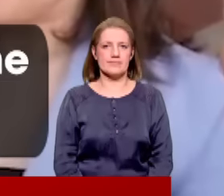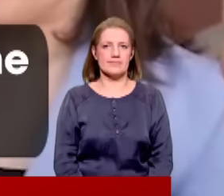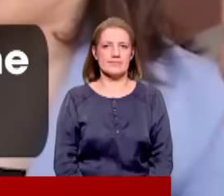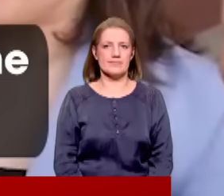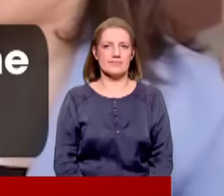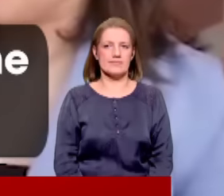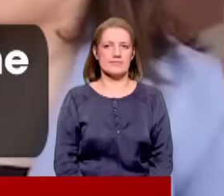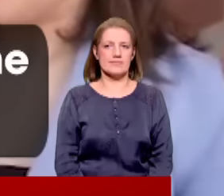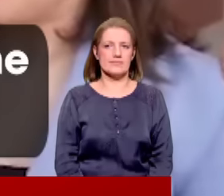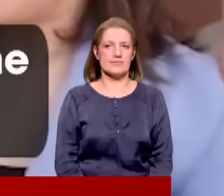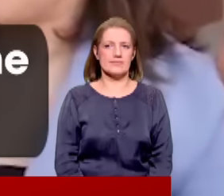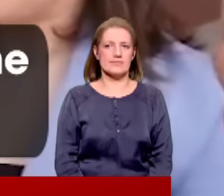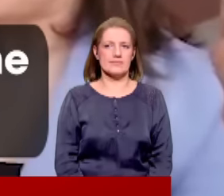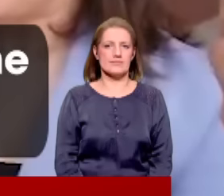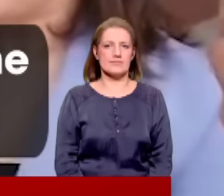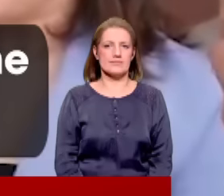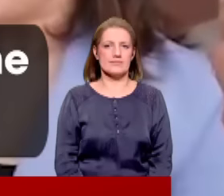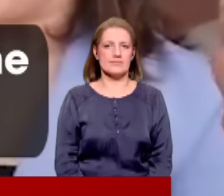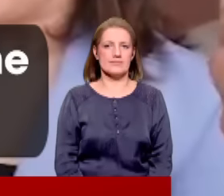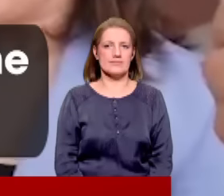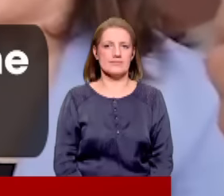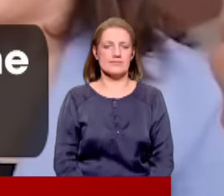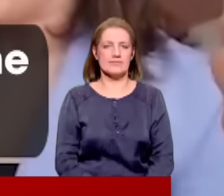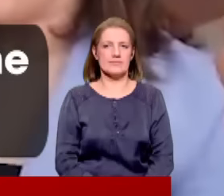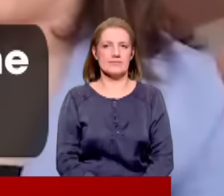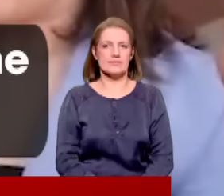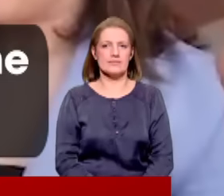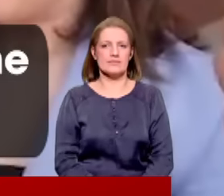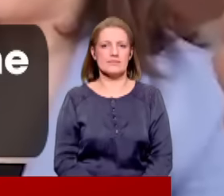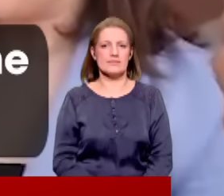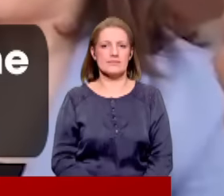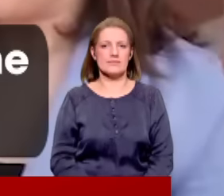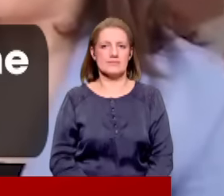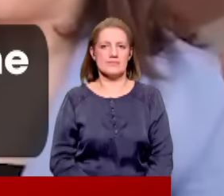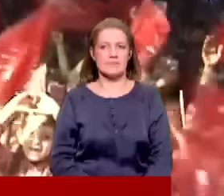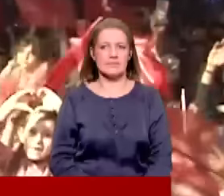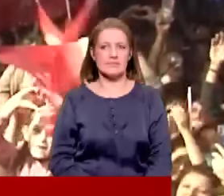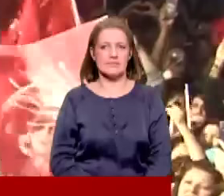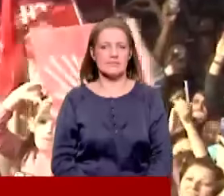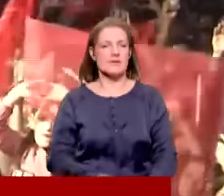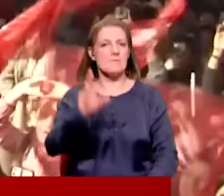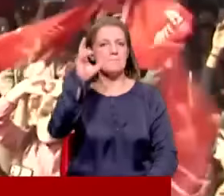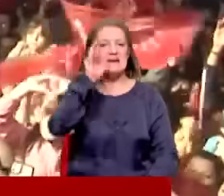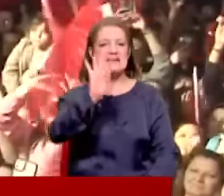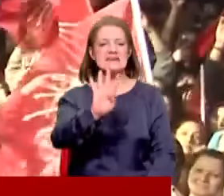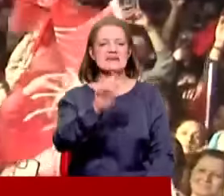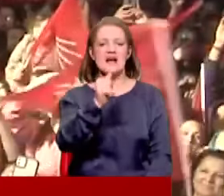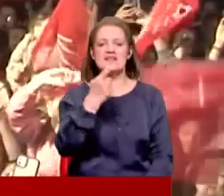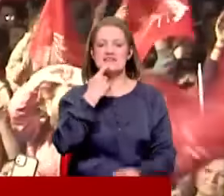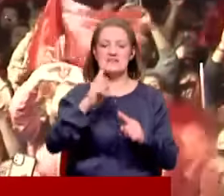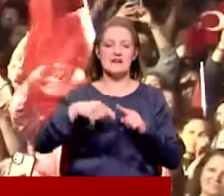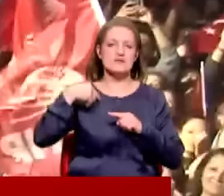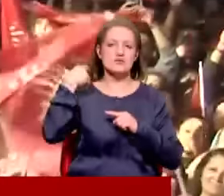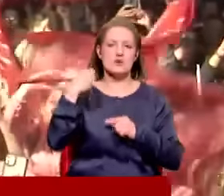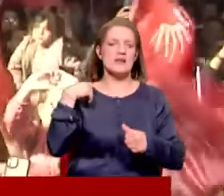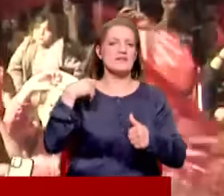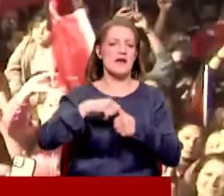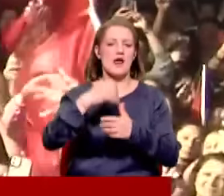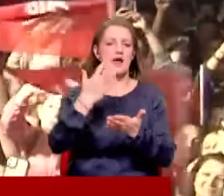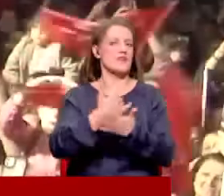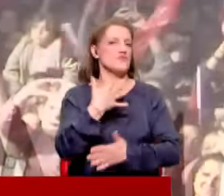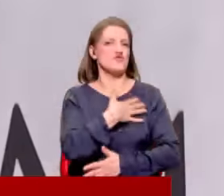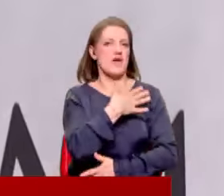işe gelmeyerek de Cengiz Ergün'ün bu usulsüz işlemine ortak olmak istemediler. Manisa'yı 46 yıl aradan sonra yeniden